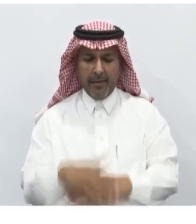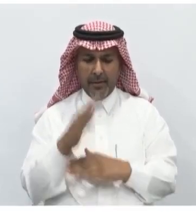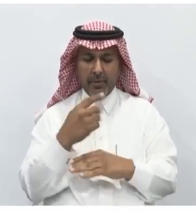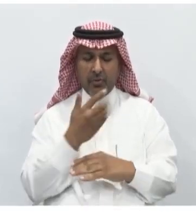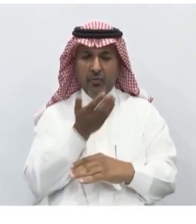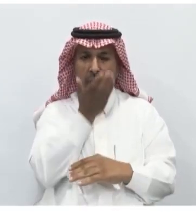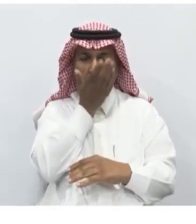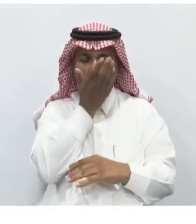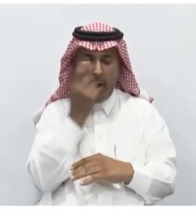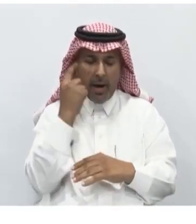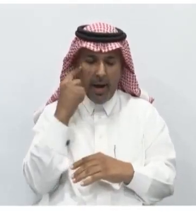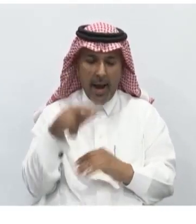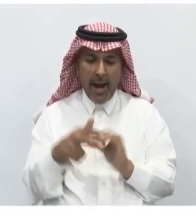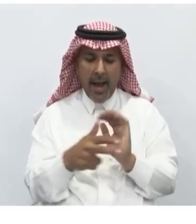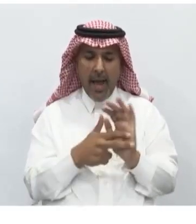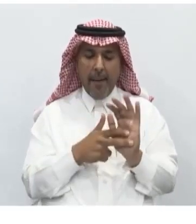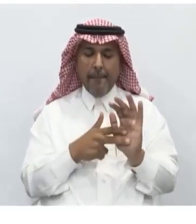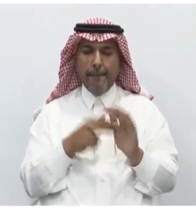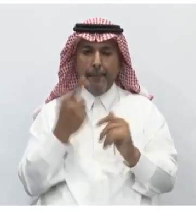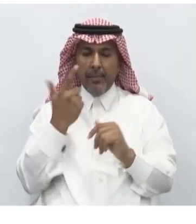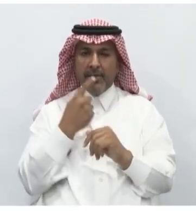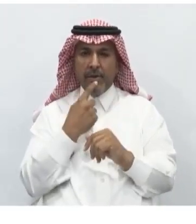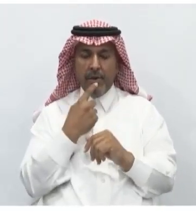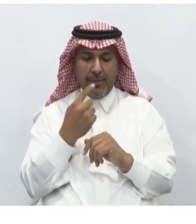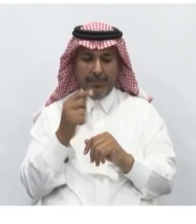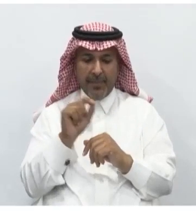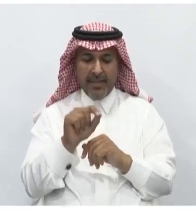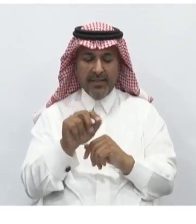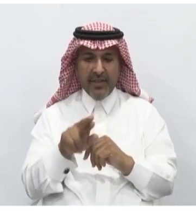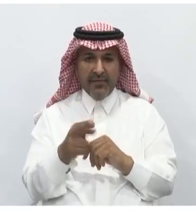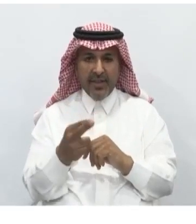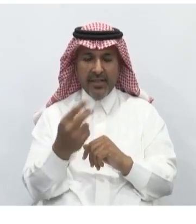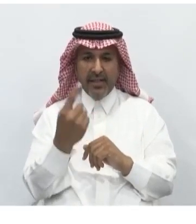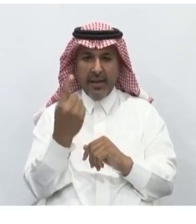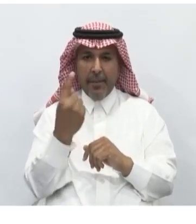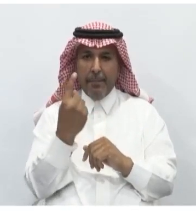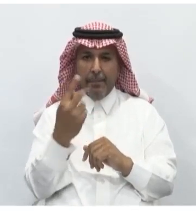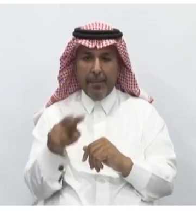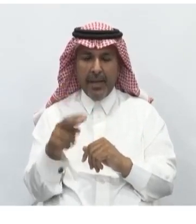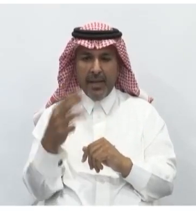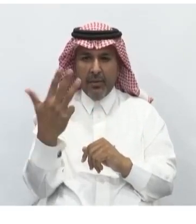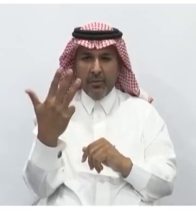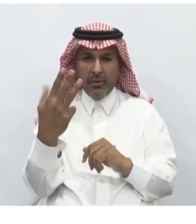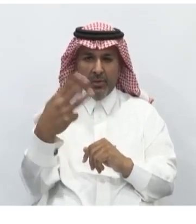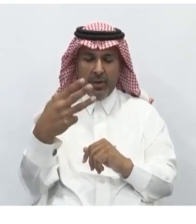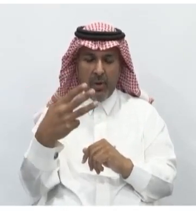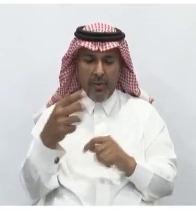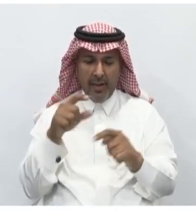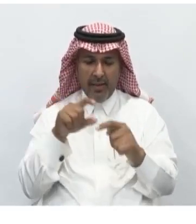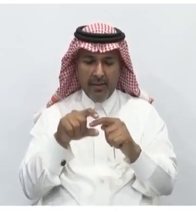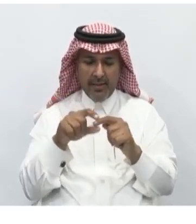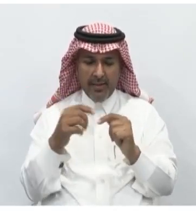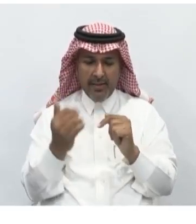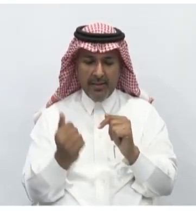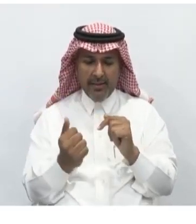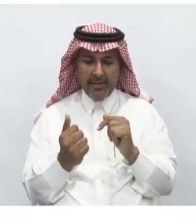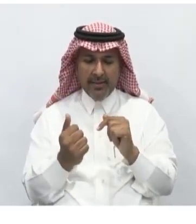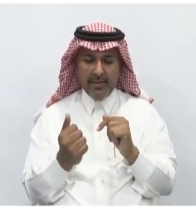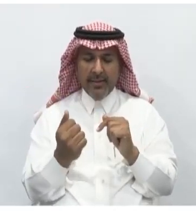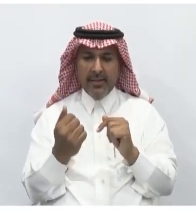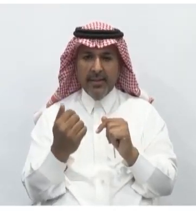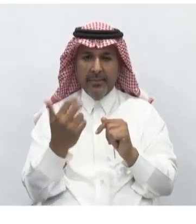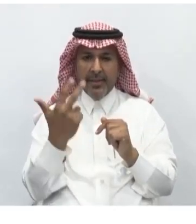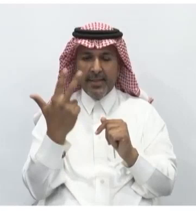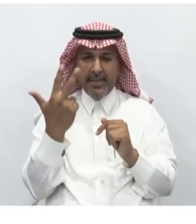واحد بالنسبة لمولات الماء إلى مولات كلوريد الكوبلت سيعطيني الناتج اثنين